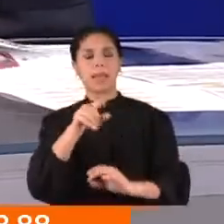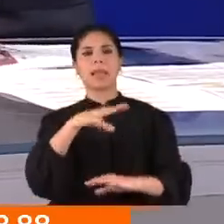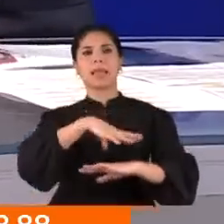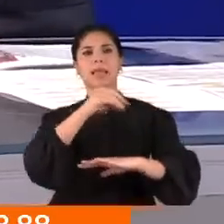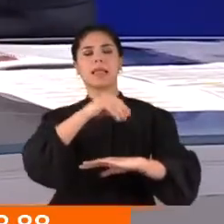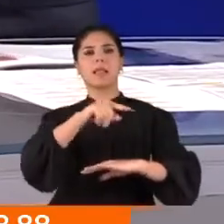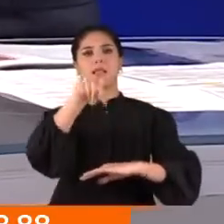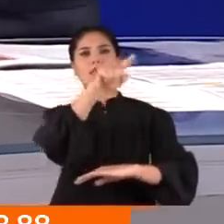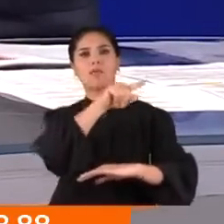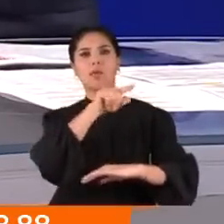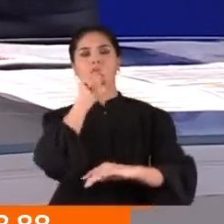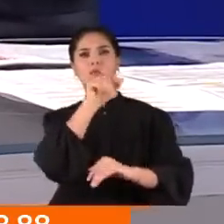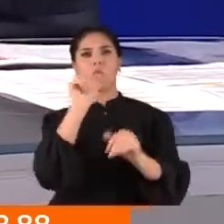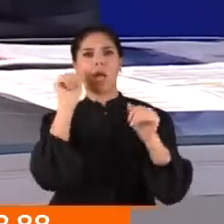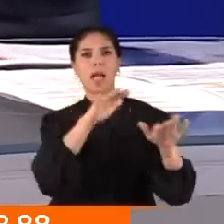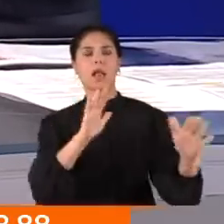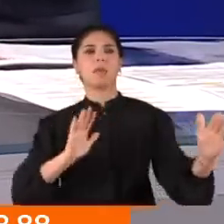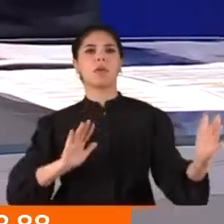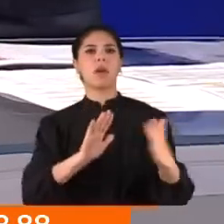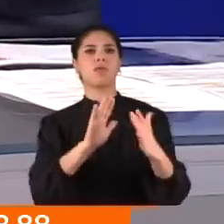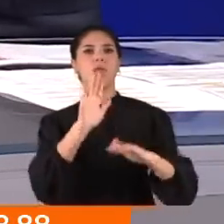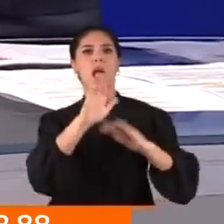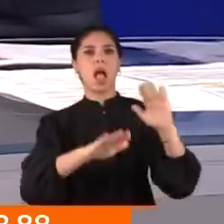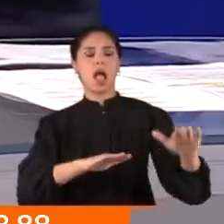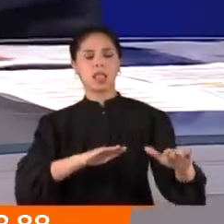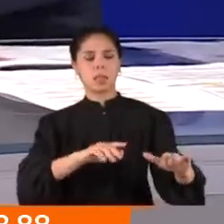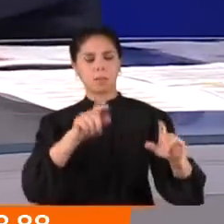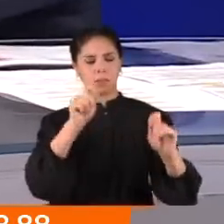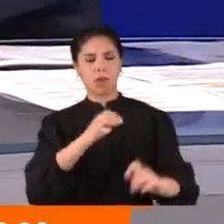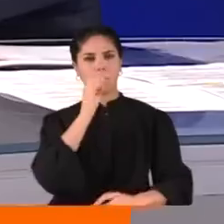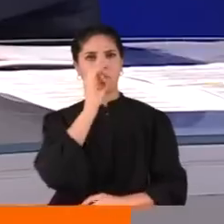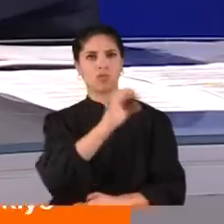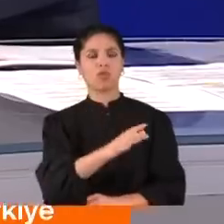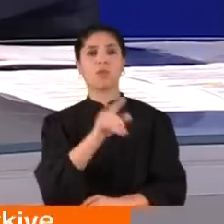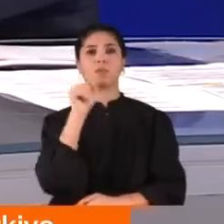İsveç makamlarını provokatif eylemlere karşı adım atmaya çağırdı.